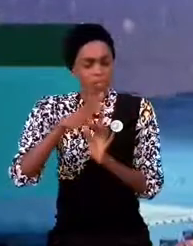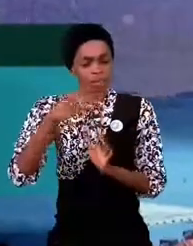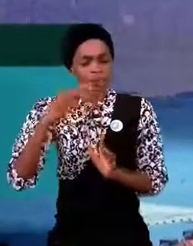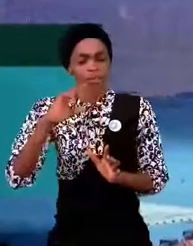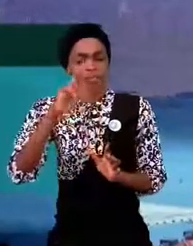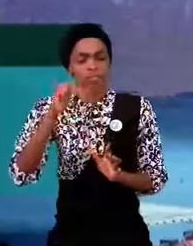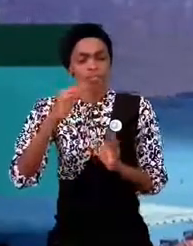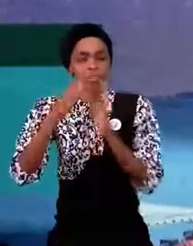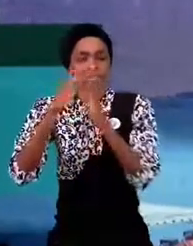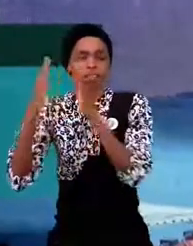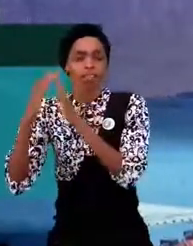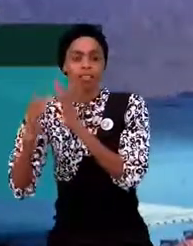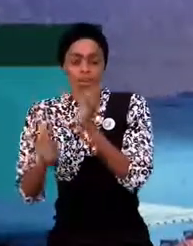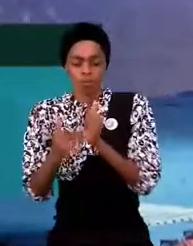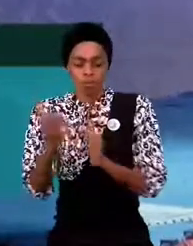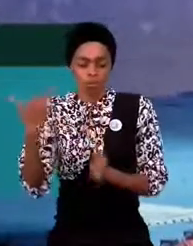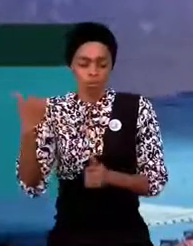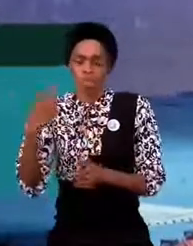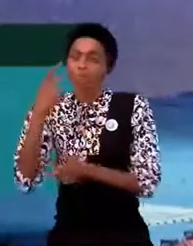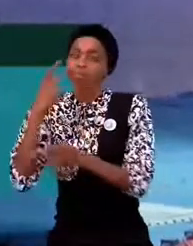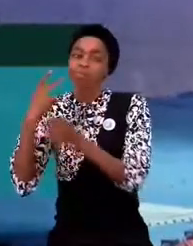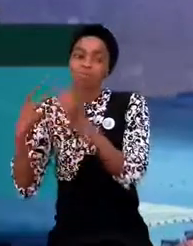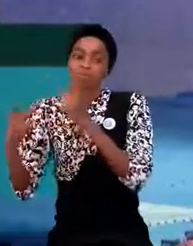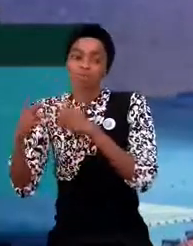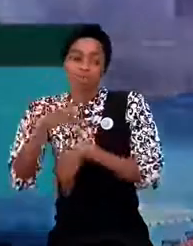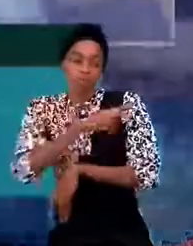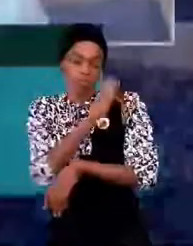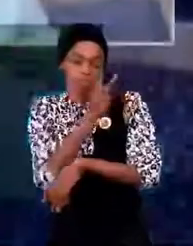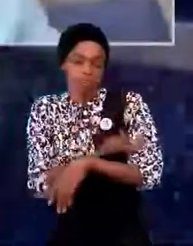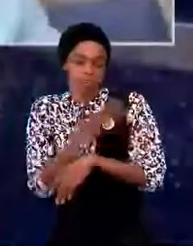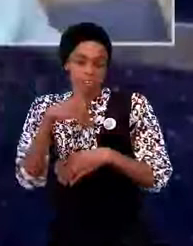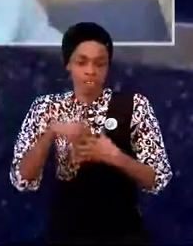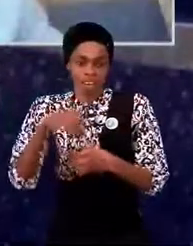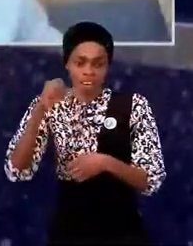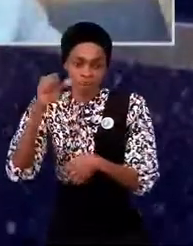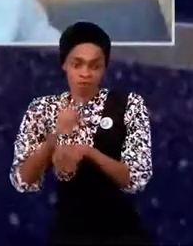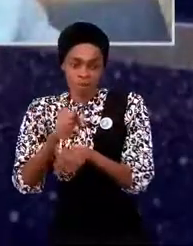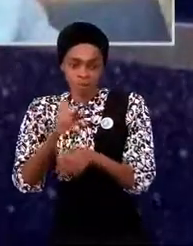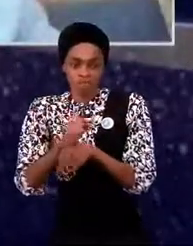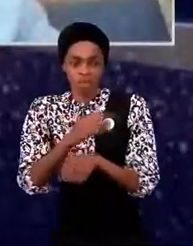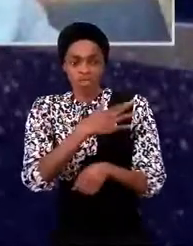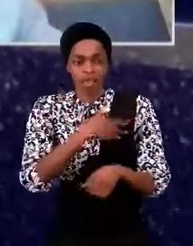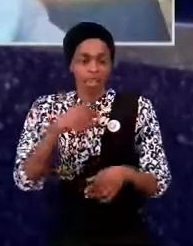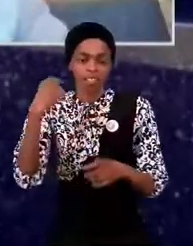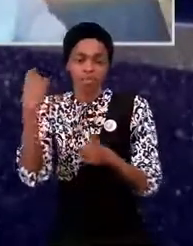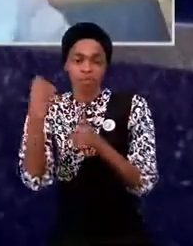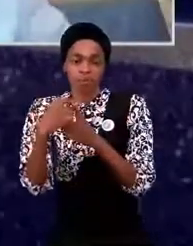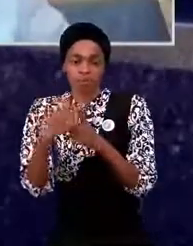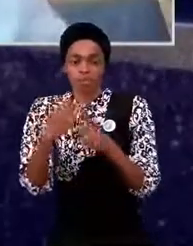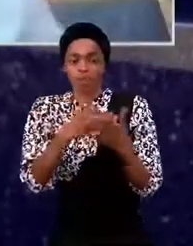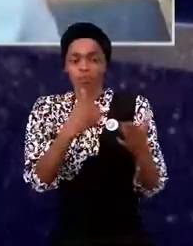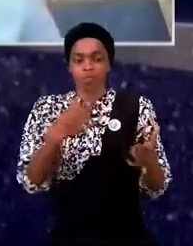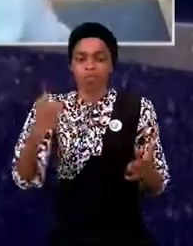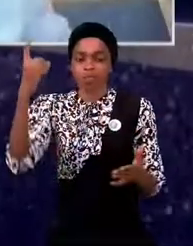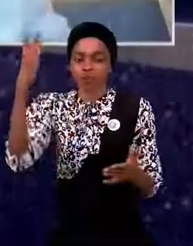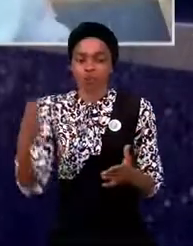œuvre et en parole devant Dieu et devant tout le peuple. Voyez la description de